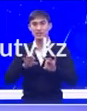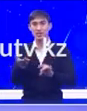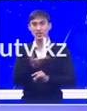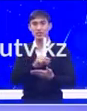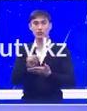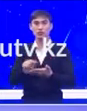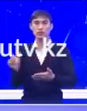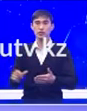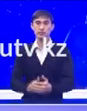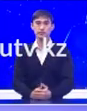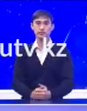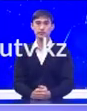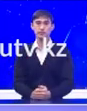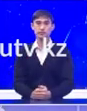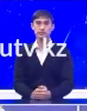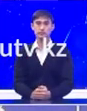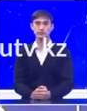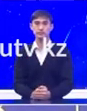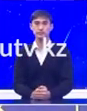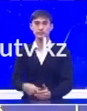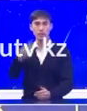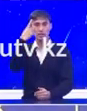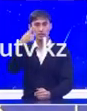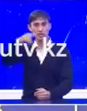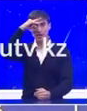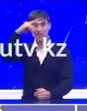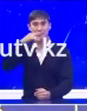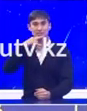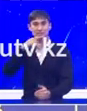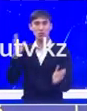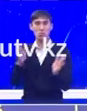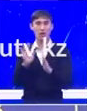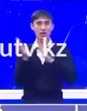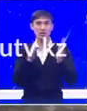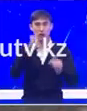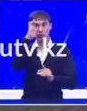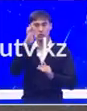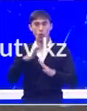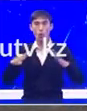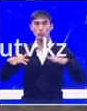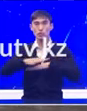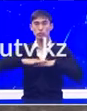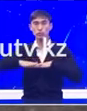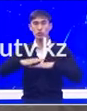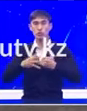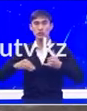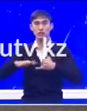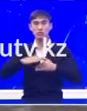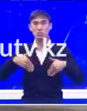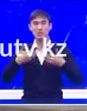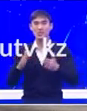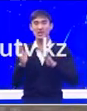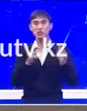отелях жарке нова как известно казахстан новое лесное государства общая площадь лесов и земель представленных для